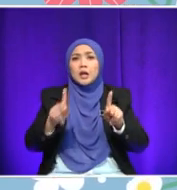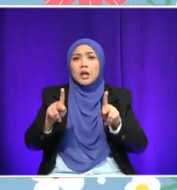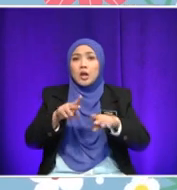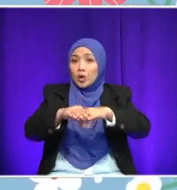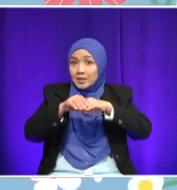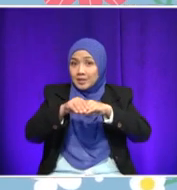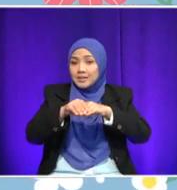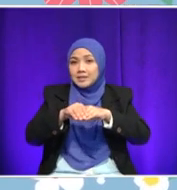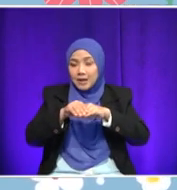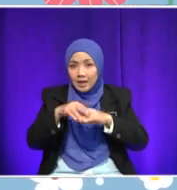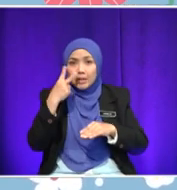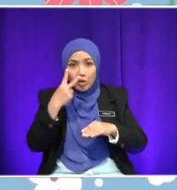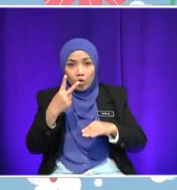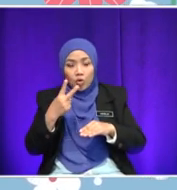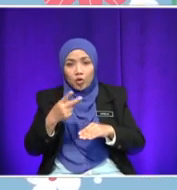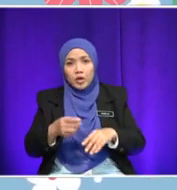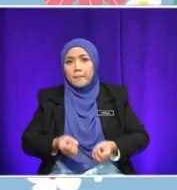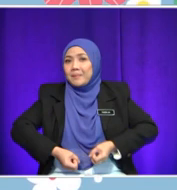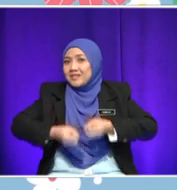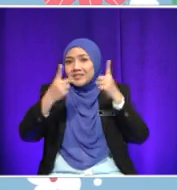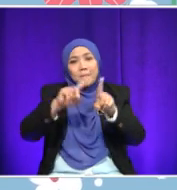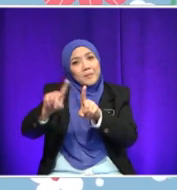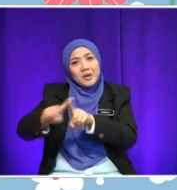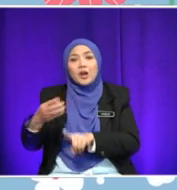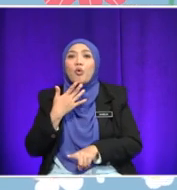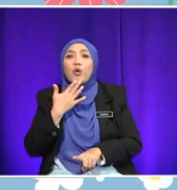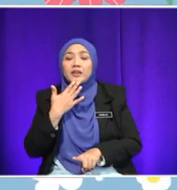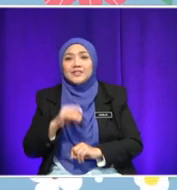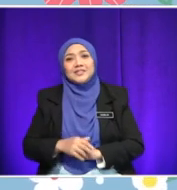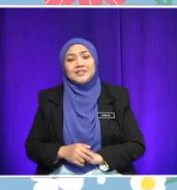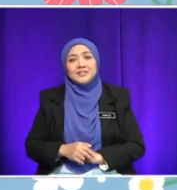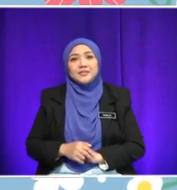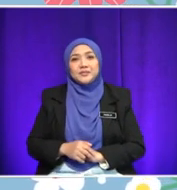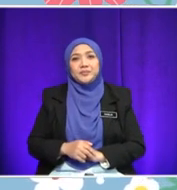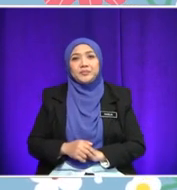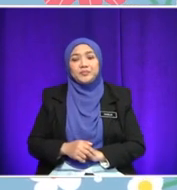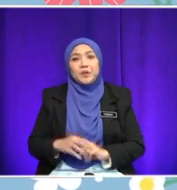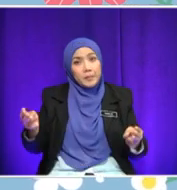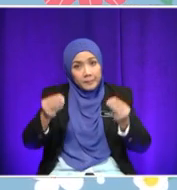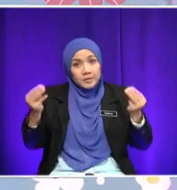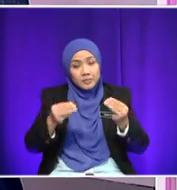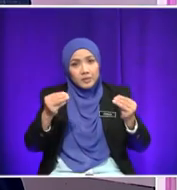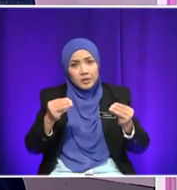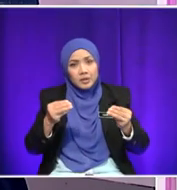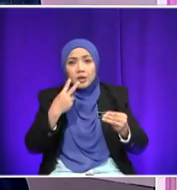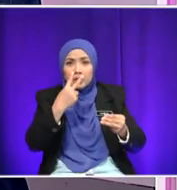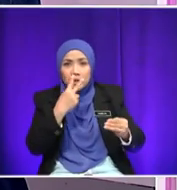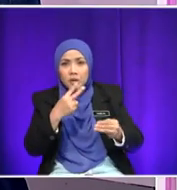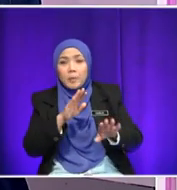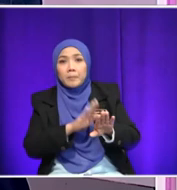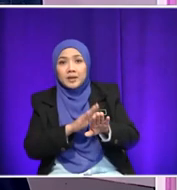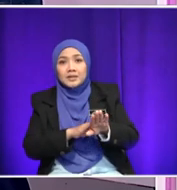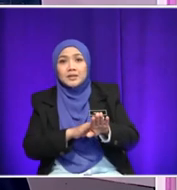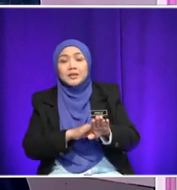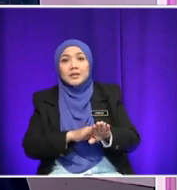digunakan untuk melengkapkan gubahan tersebut nah begitu juga kalau untuk ee majelis tertentu bergantung kepada minat